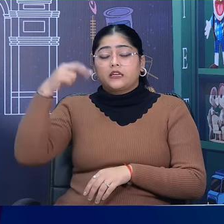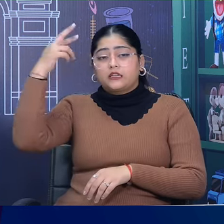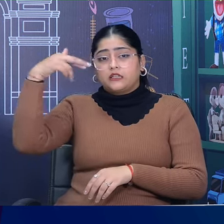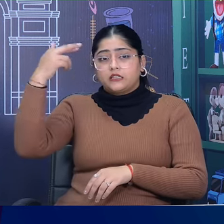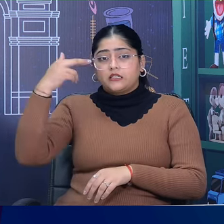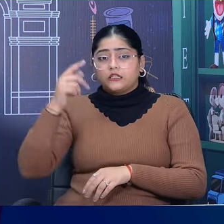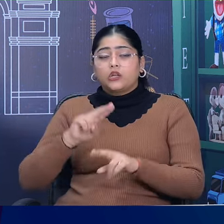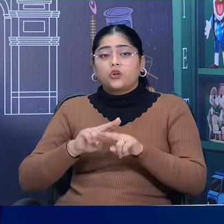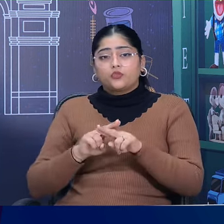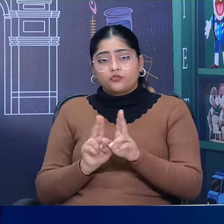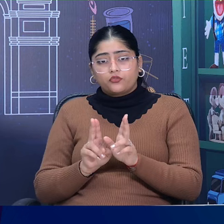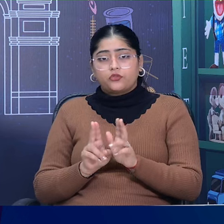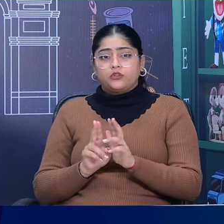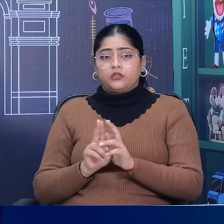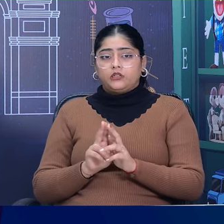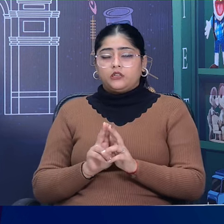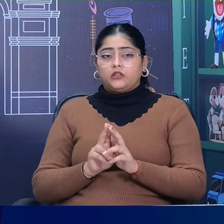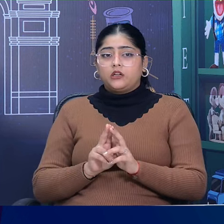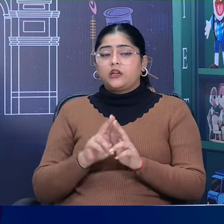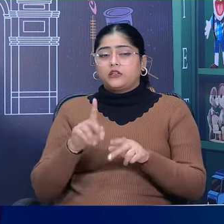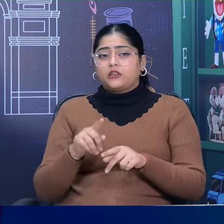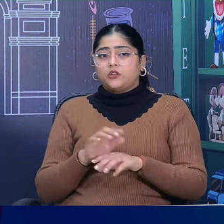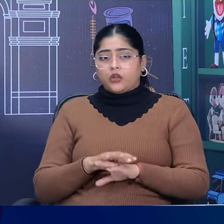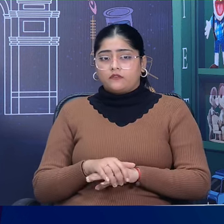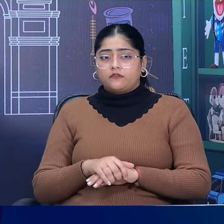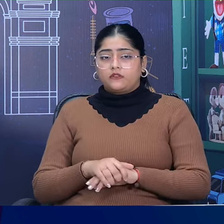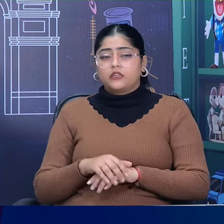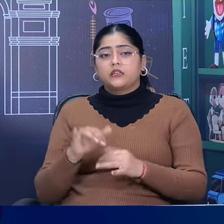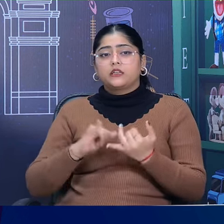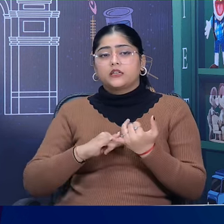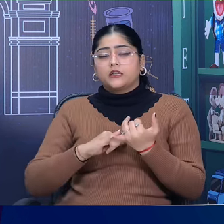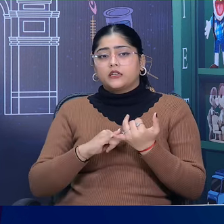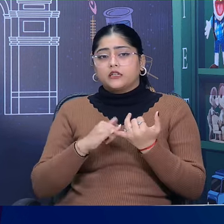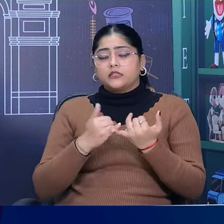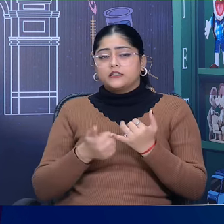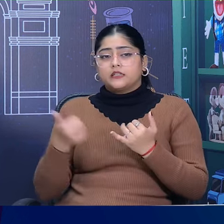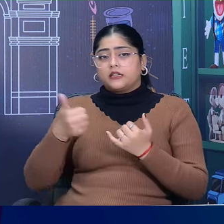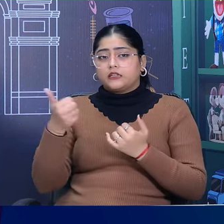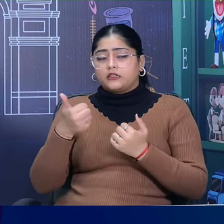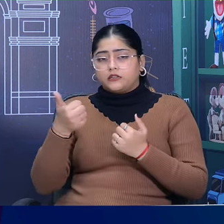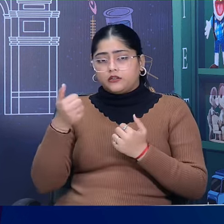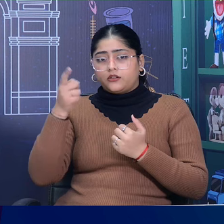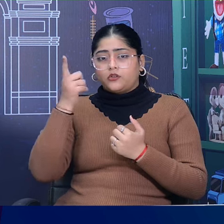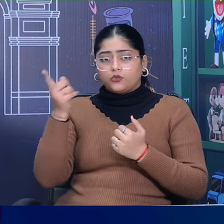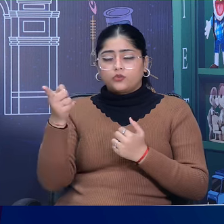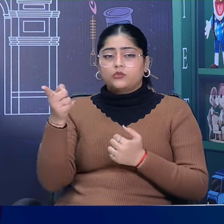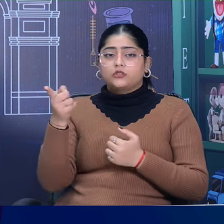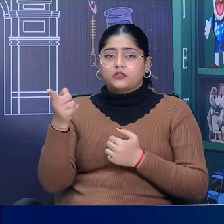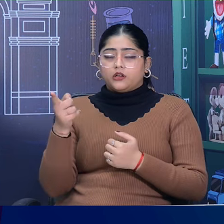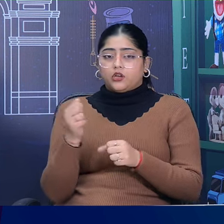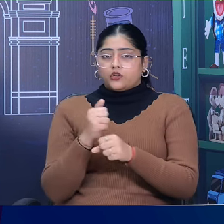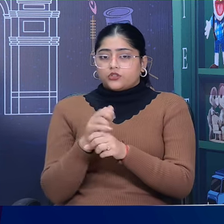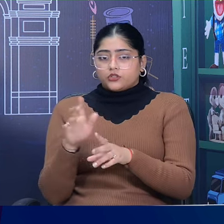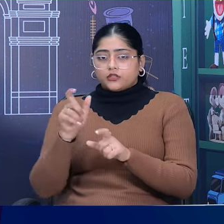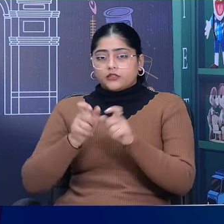बागडोर है जो पूरा का पूरा जो लेखा जोखा है वो सेक्रेटरी के साथ गांव के जो सामान्य लोग हैं उनके हाथ में भी